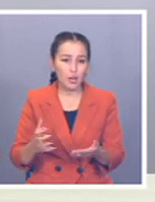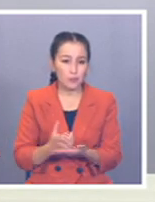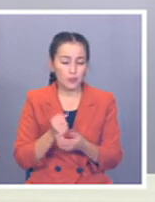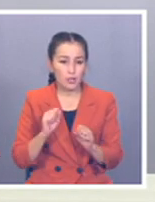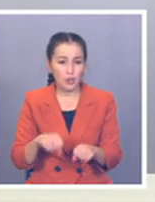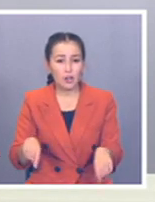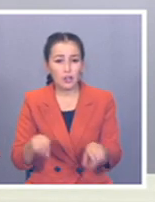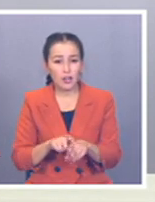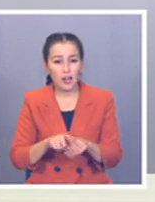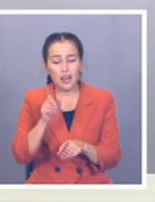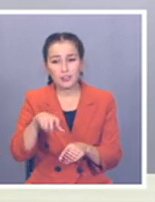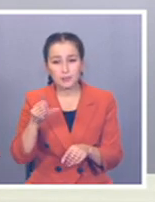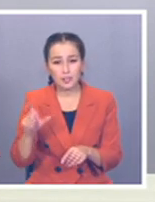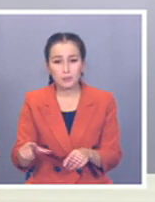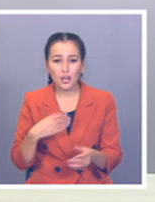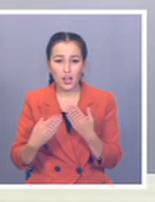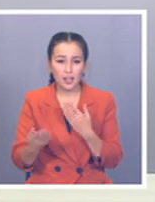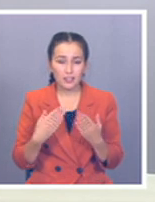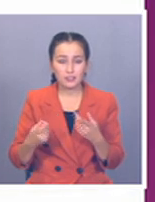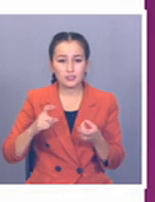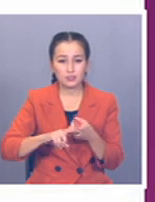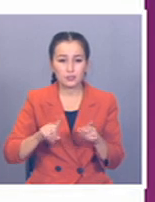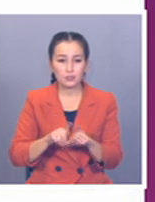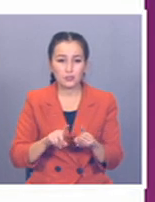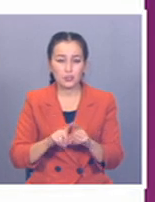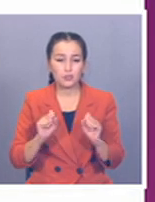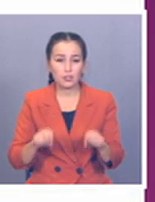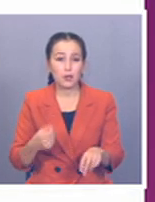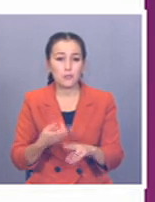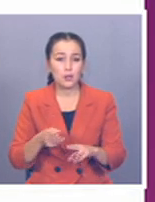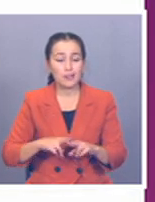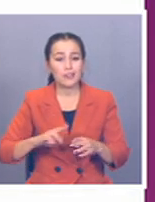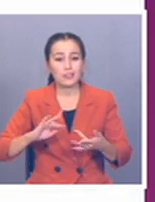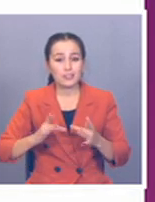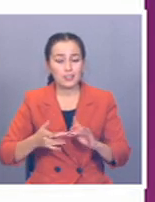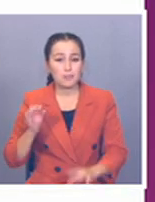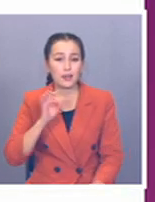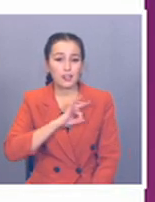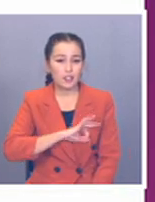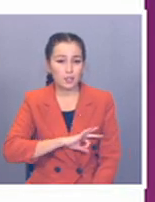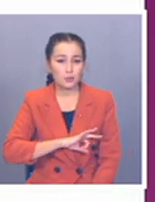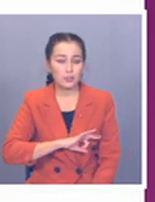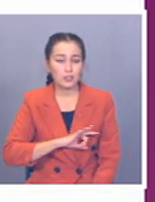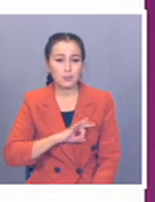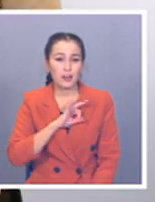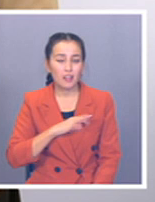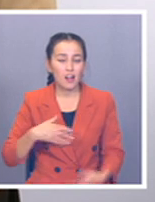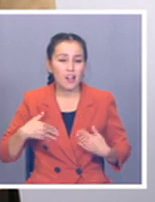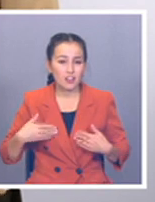адамдармен қарым-қатынас жасауға мүмкіндік береді. Бұл интернетті пайдаланудың пайдалы жақтары.